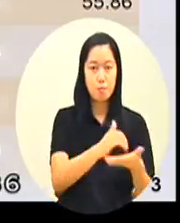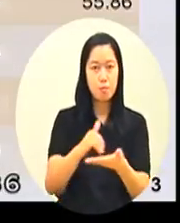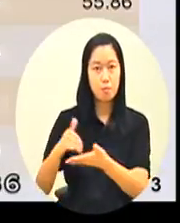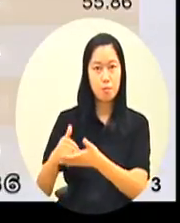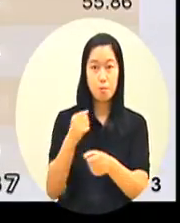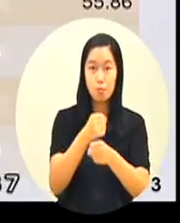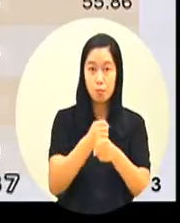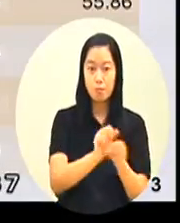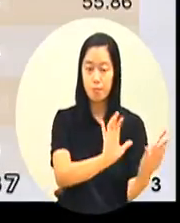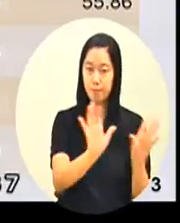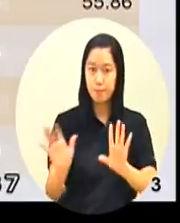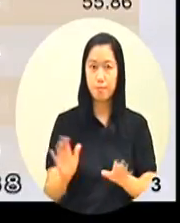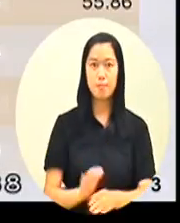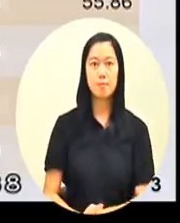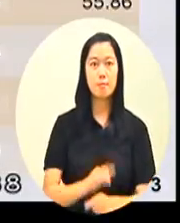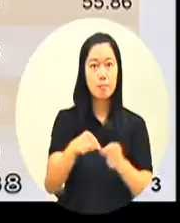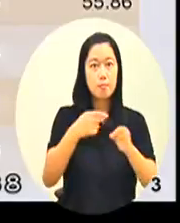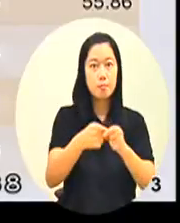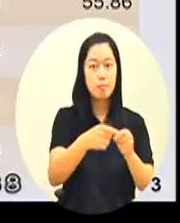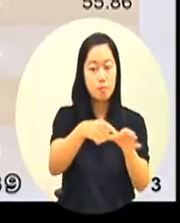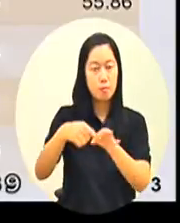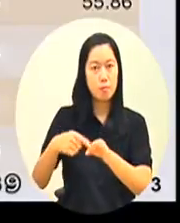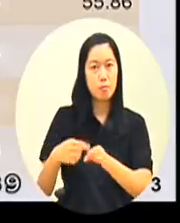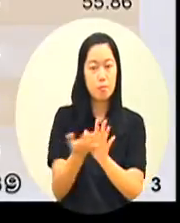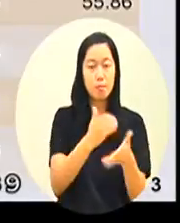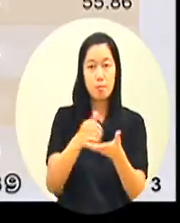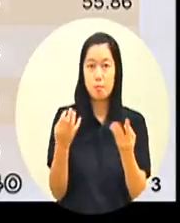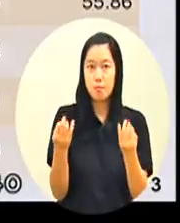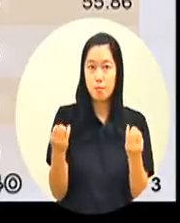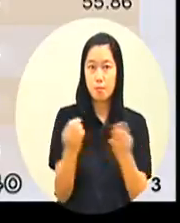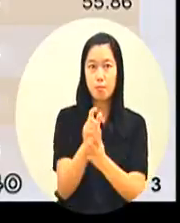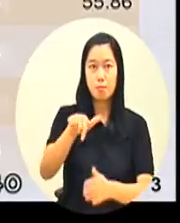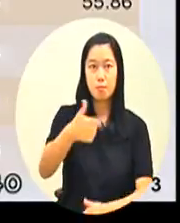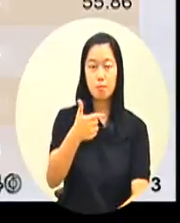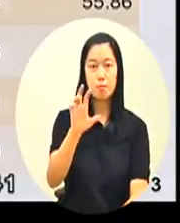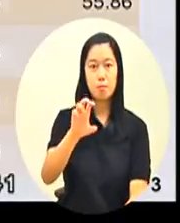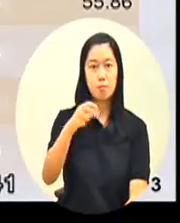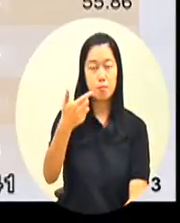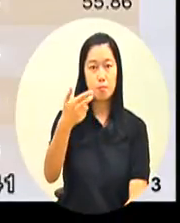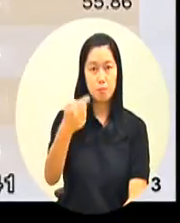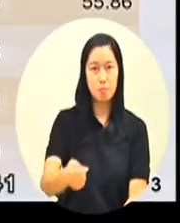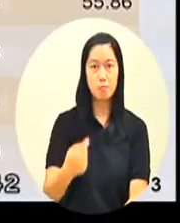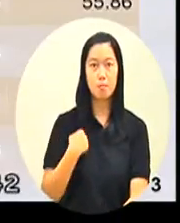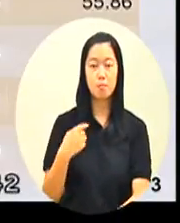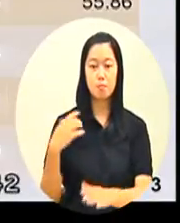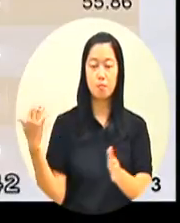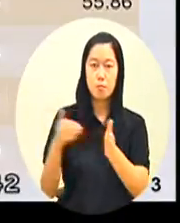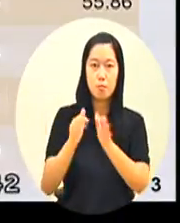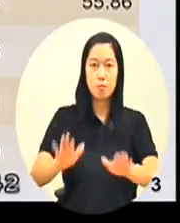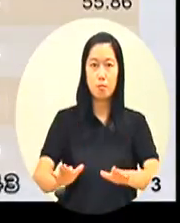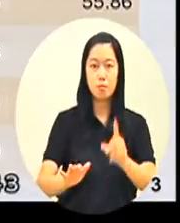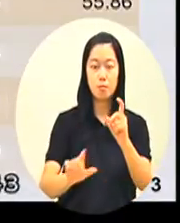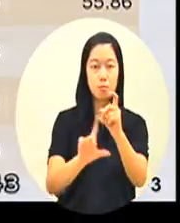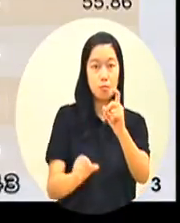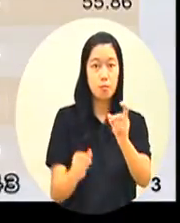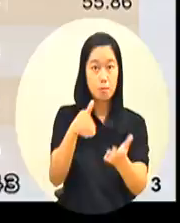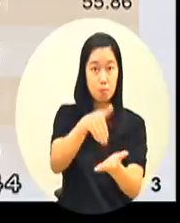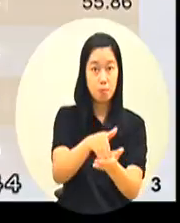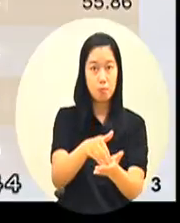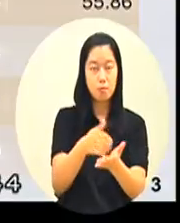税客收入，我们预算数是687亿多。到十月底为止我们